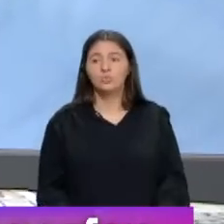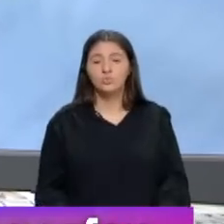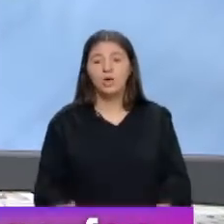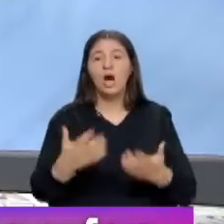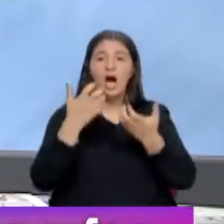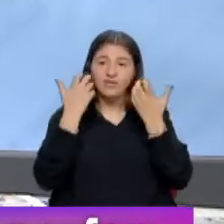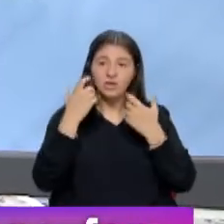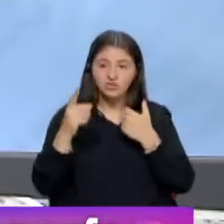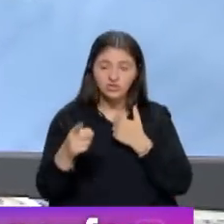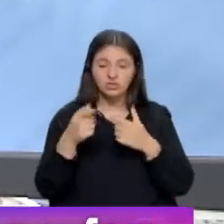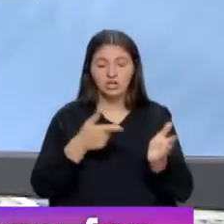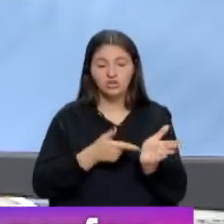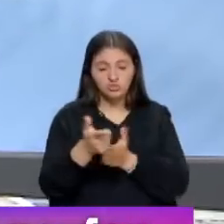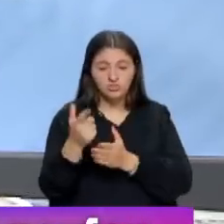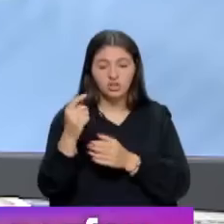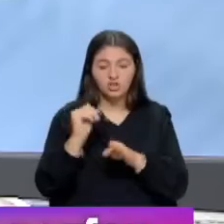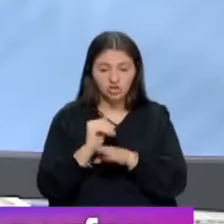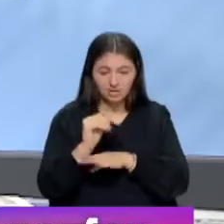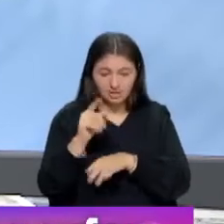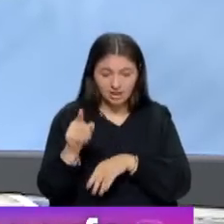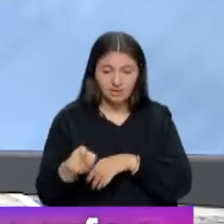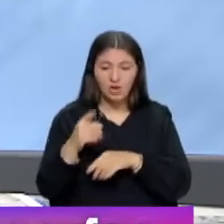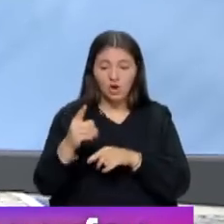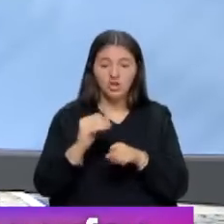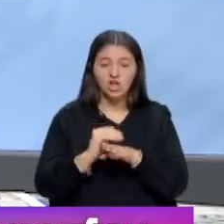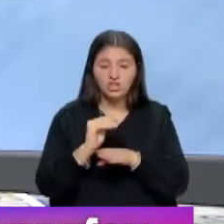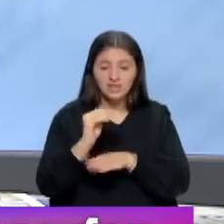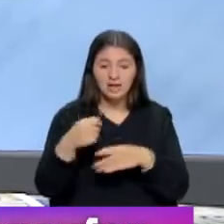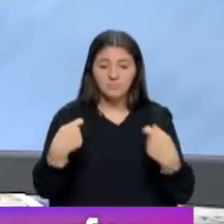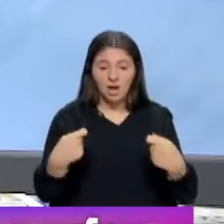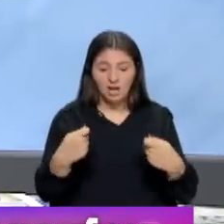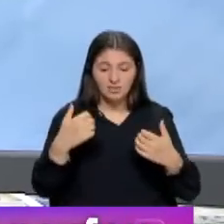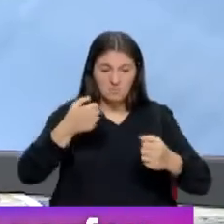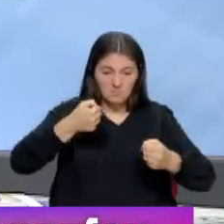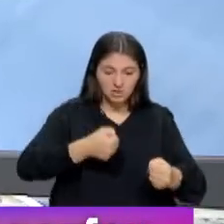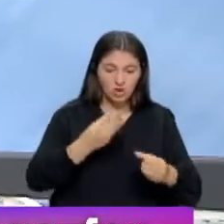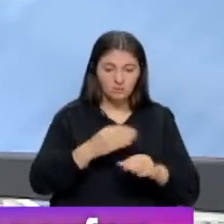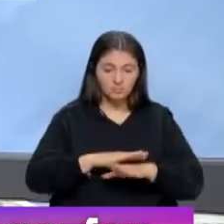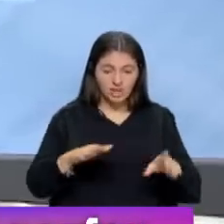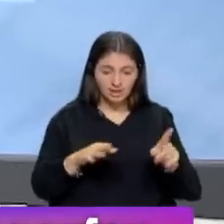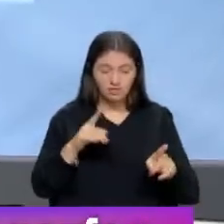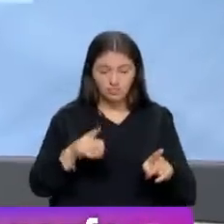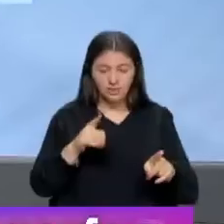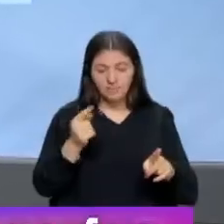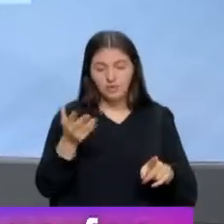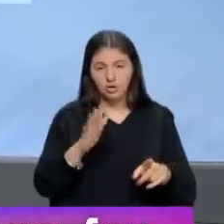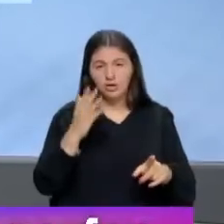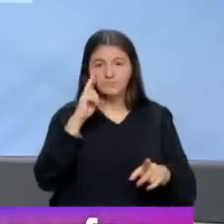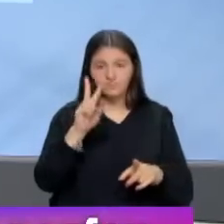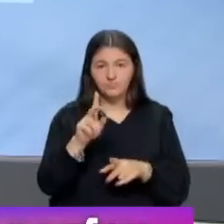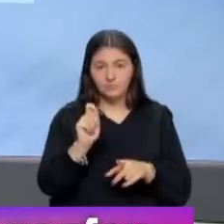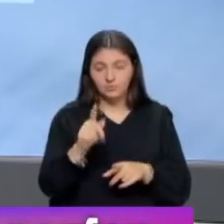hayvancılıkta çiftçinin yaşadıklarında o yaşadığı maliyet baskısında olup bitenler bunları da birazdan